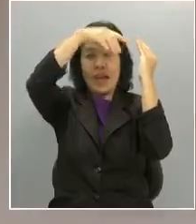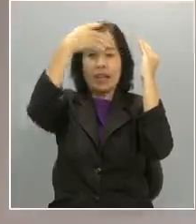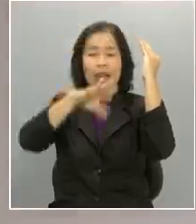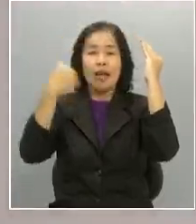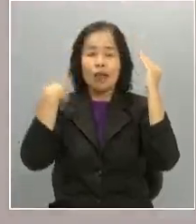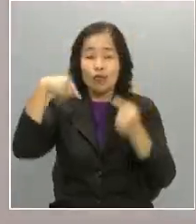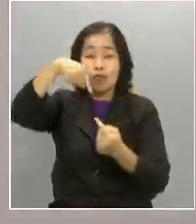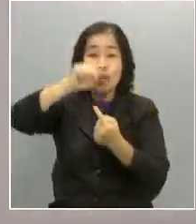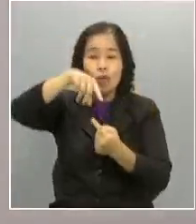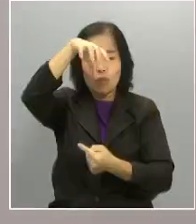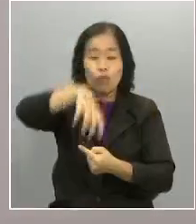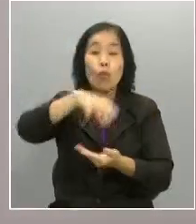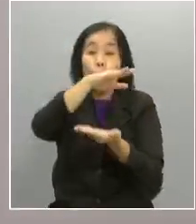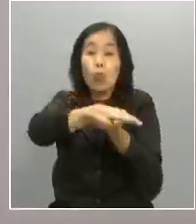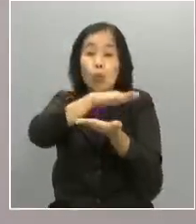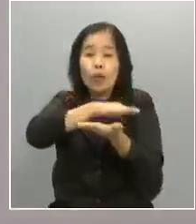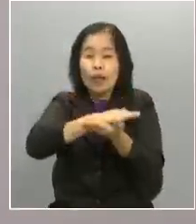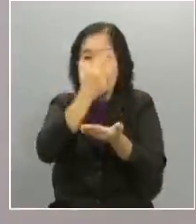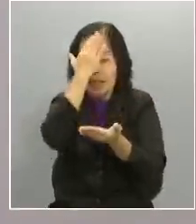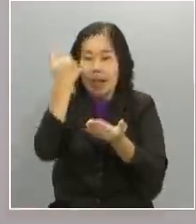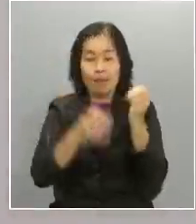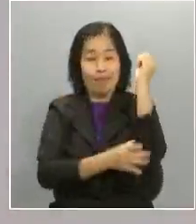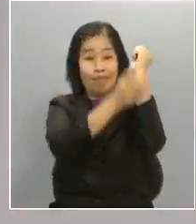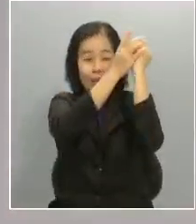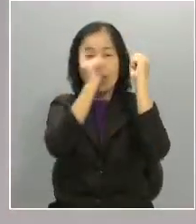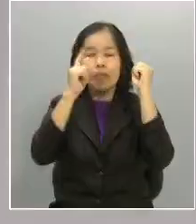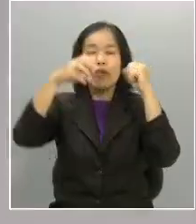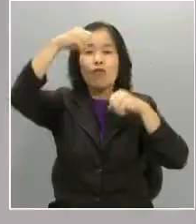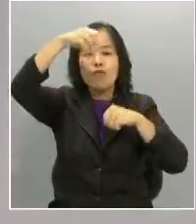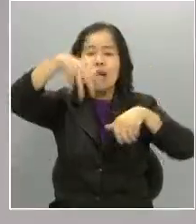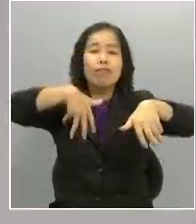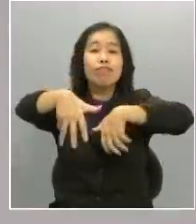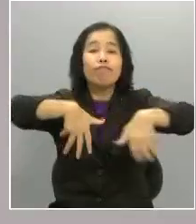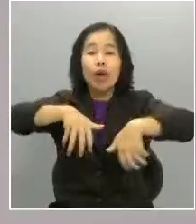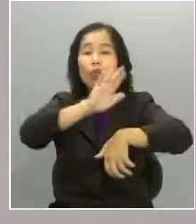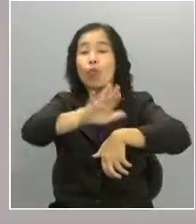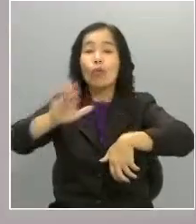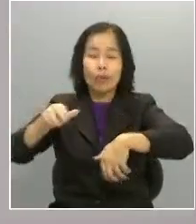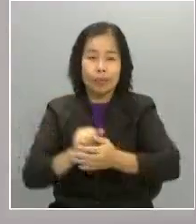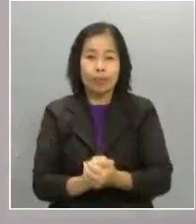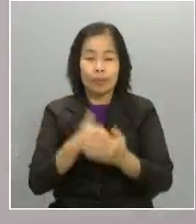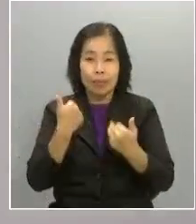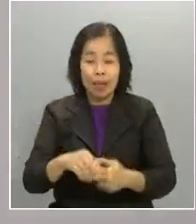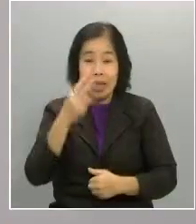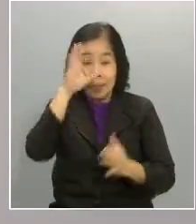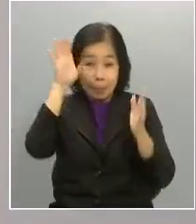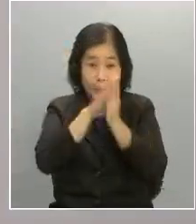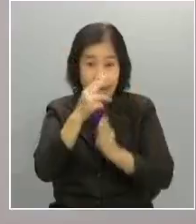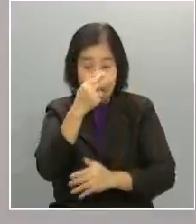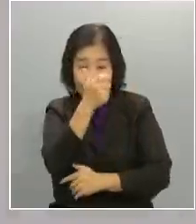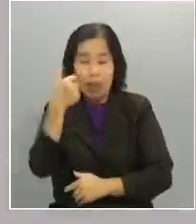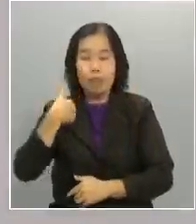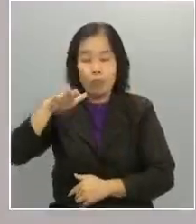เรียนสตรีราชินูทิศครับเป็นโคนเสาไฟสาธารณะจากภาพเนี่ยจะเห็นว่ามีน้องนักเรียนชายอายุ12